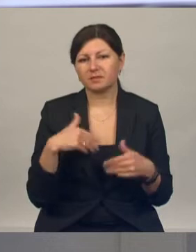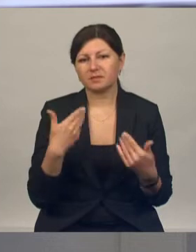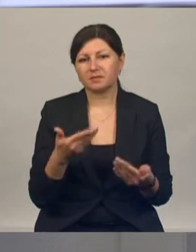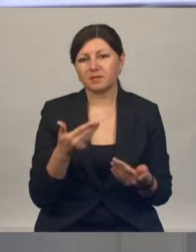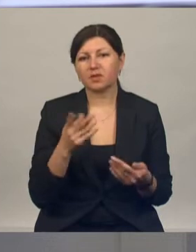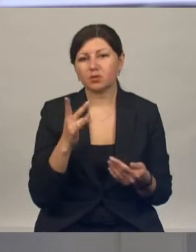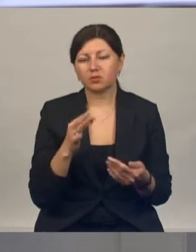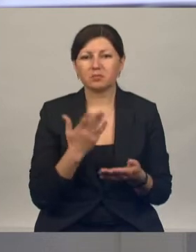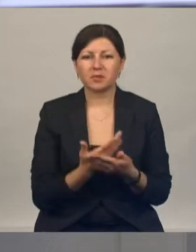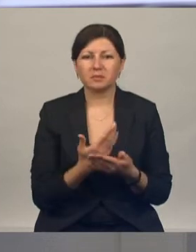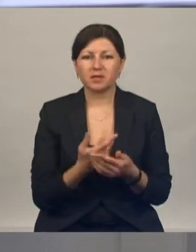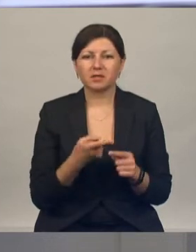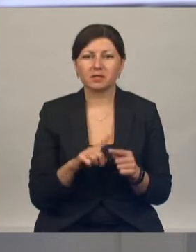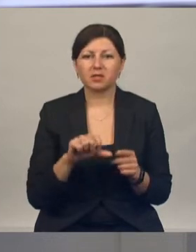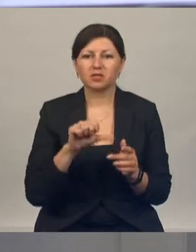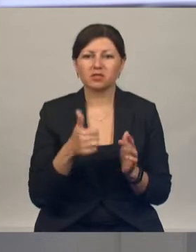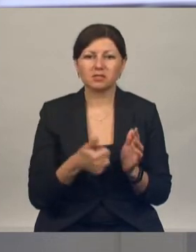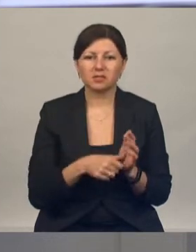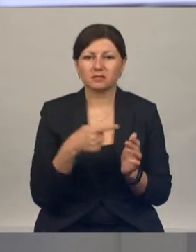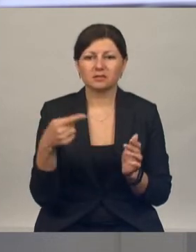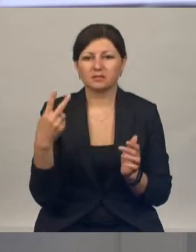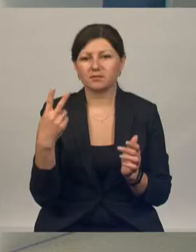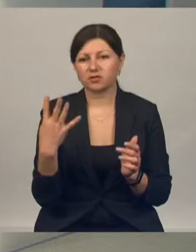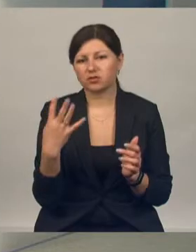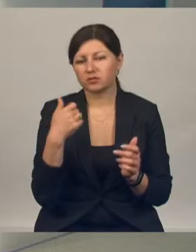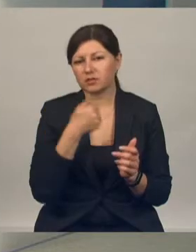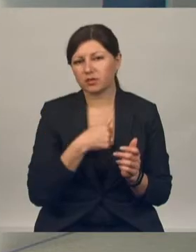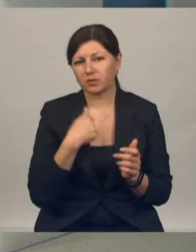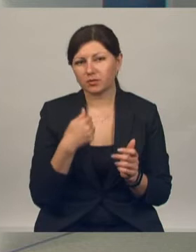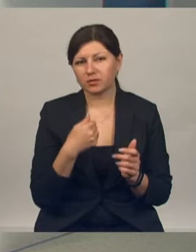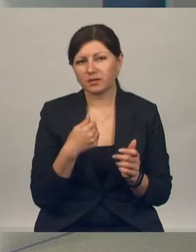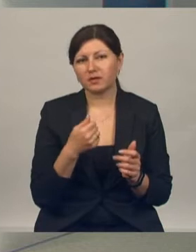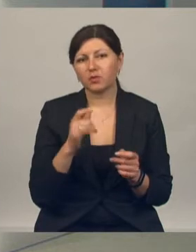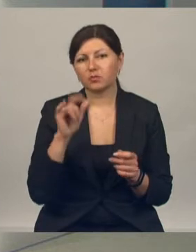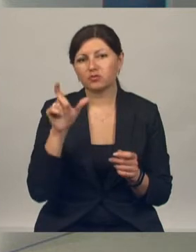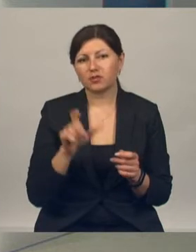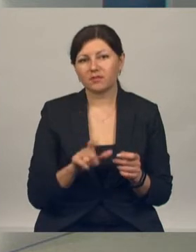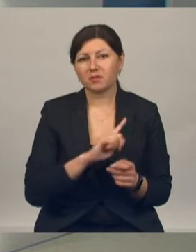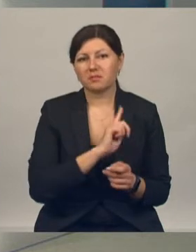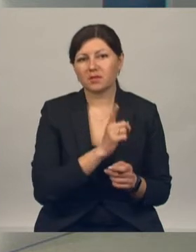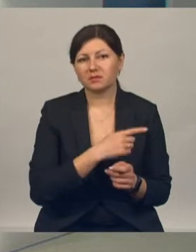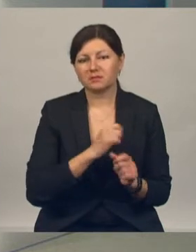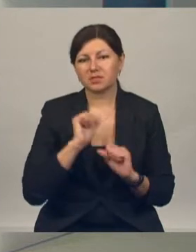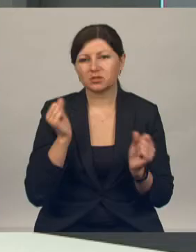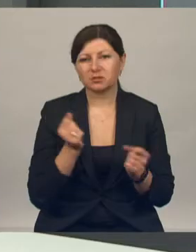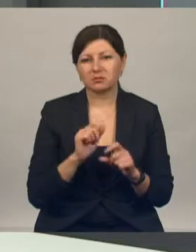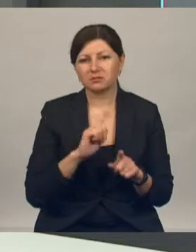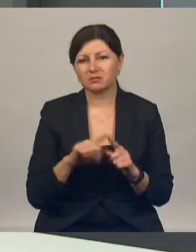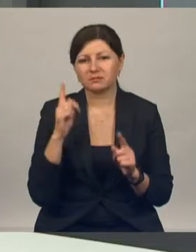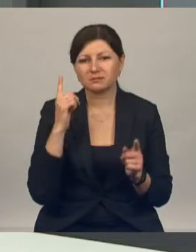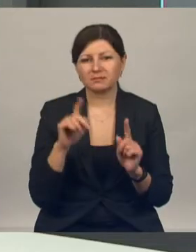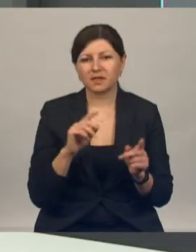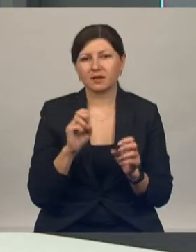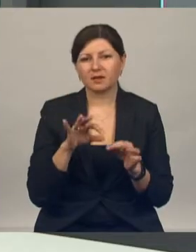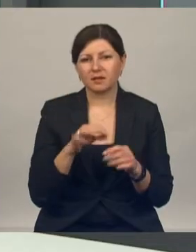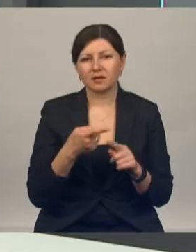ядро аудитории – это вот 16-24 года. Вот в это время у человека максимально развита скорость реакции, а в нашем виде